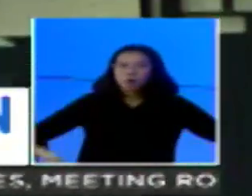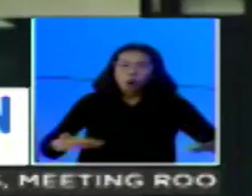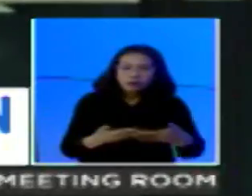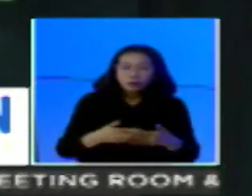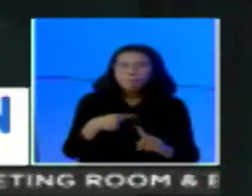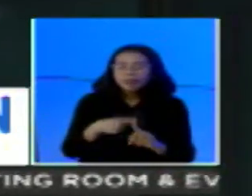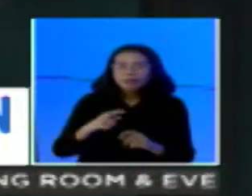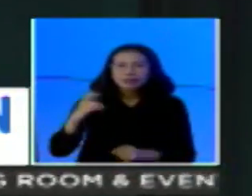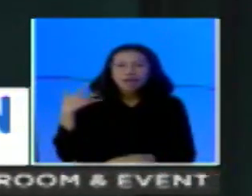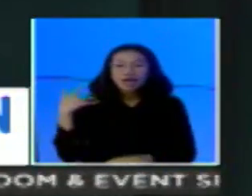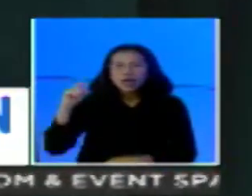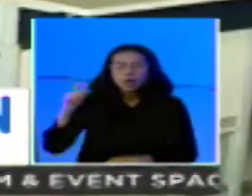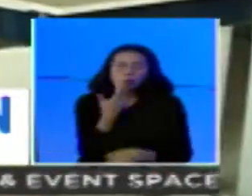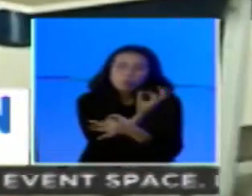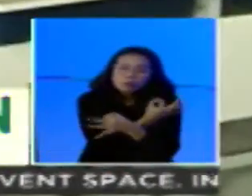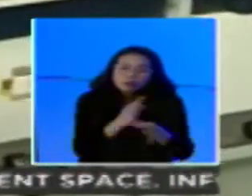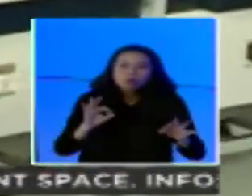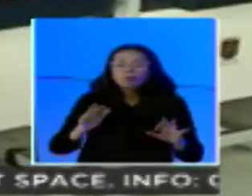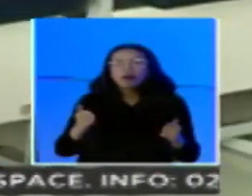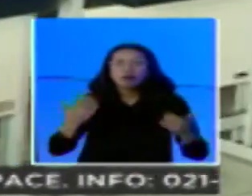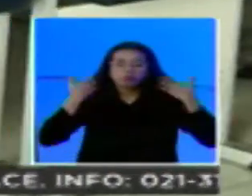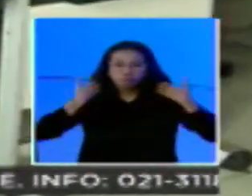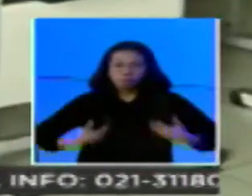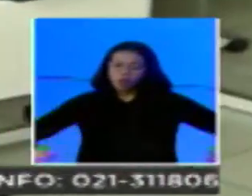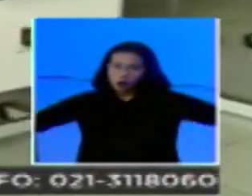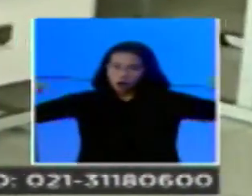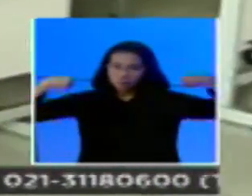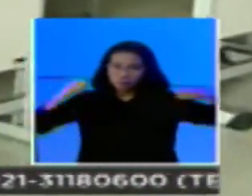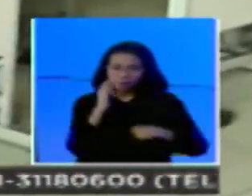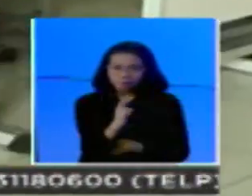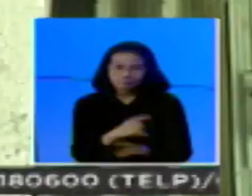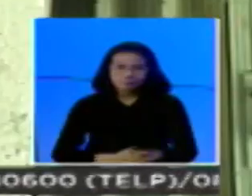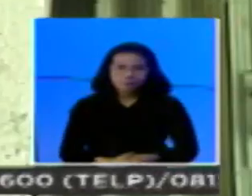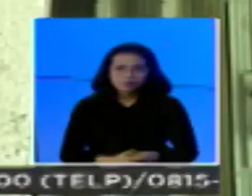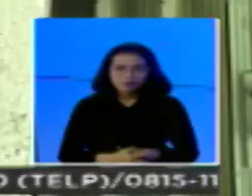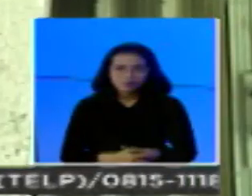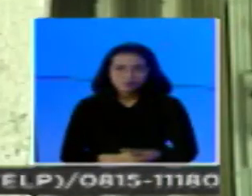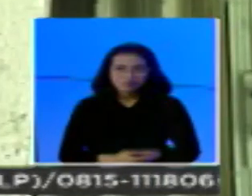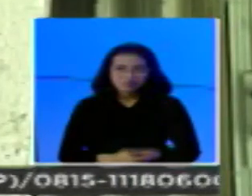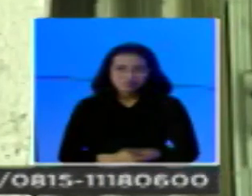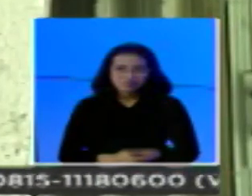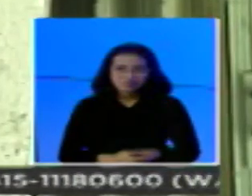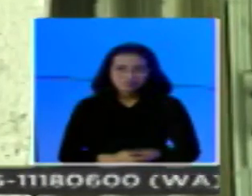hidup bersih agar tubuh tetap sehat dan bugar. Tim Liputan iNews melaporkan.